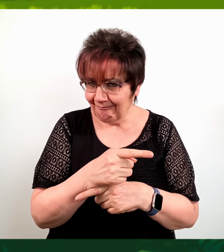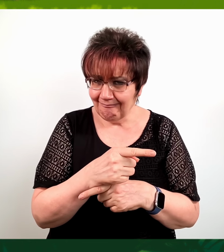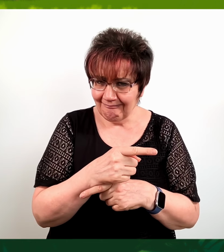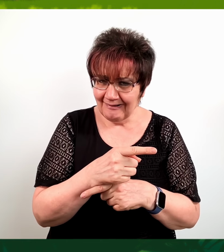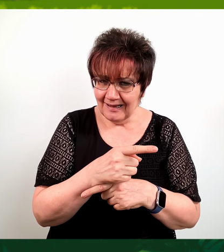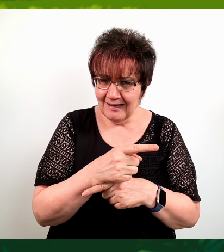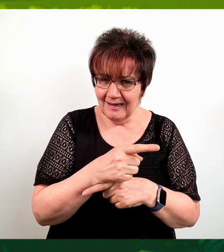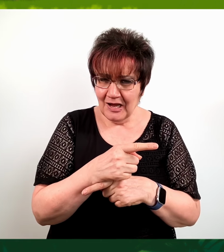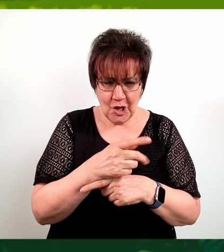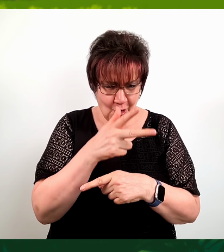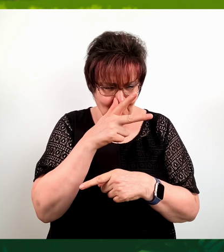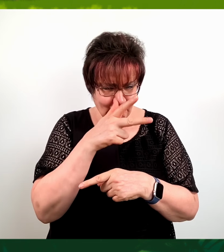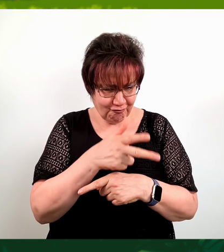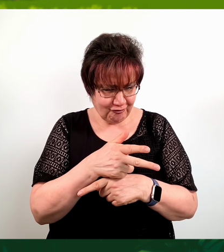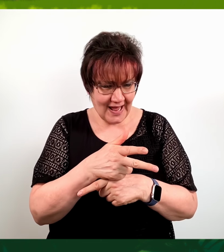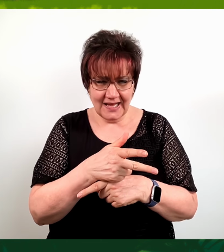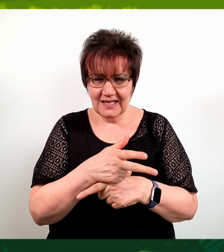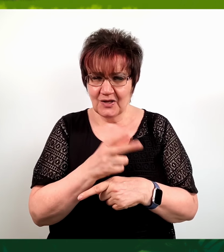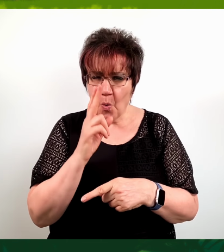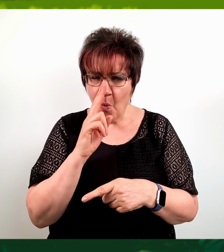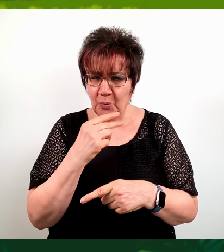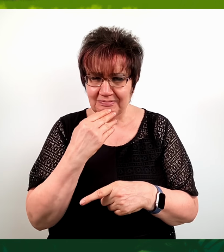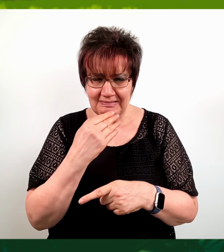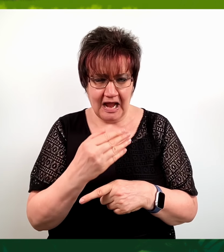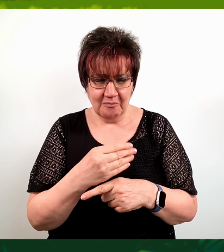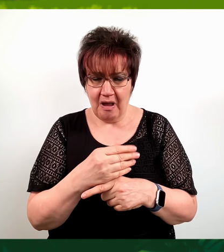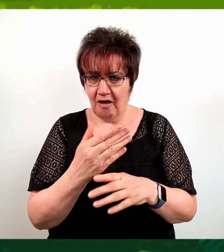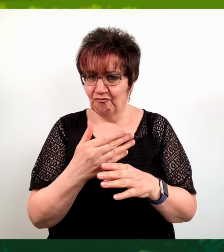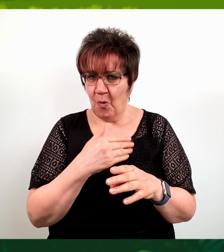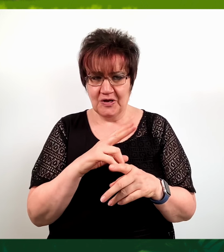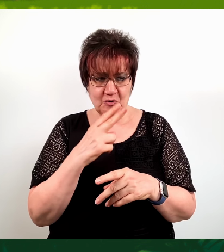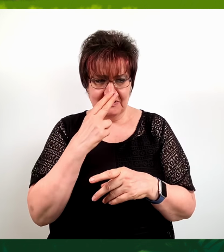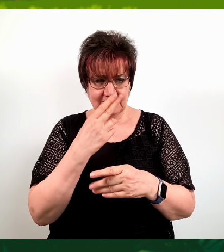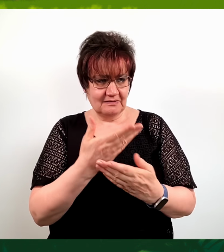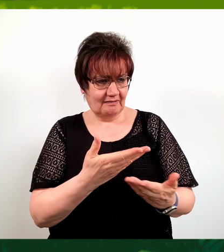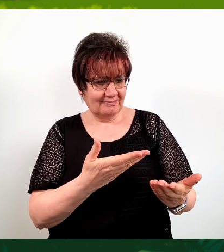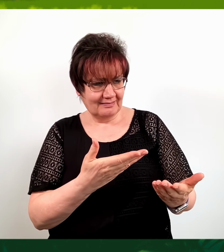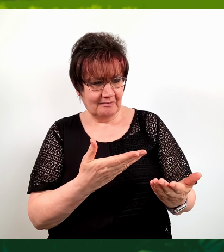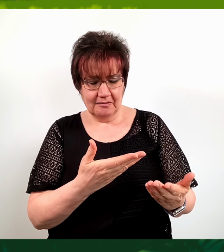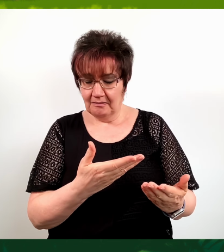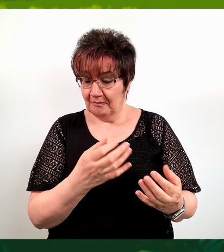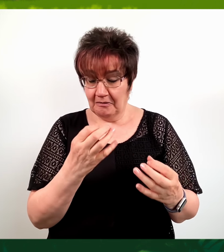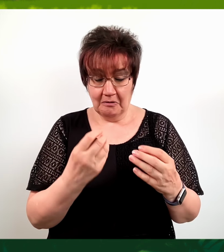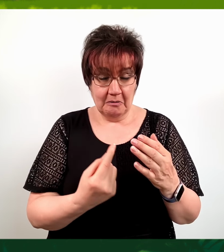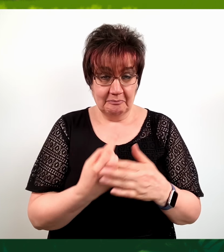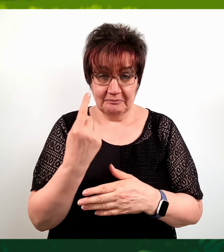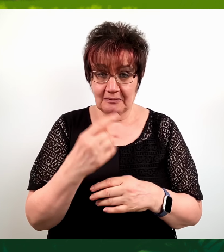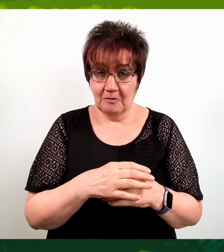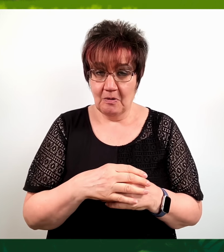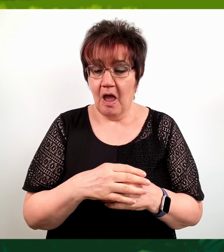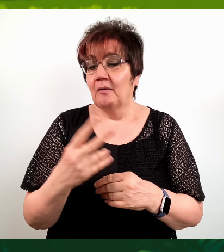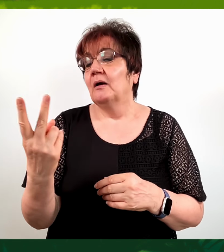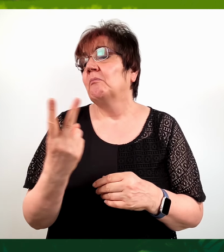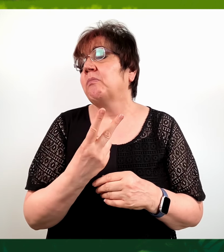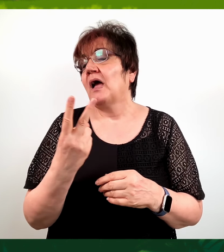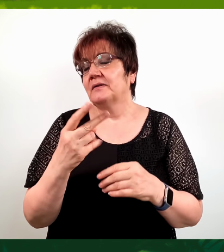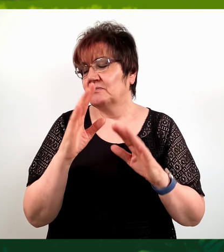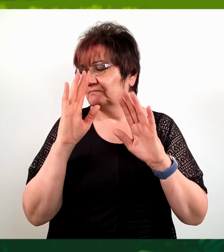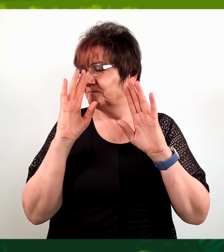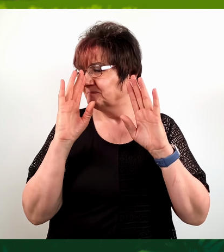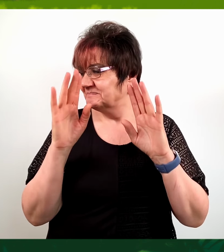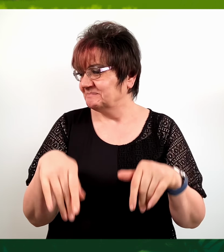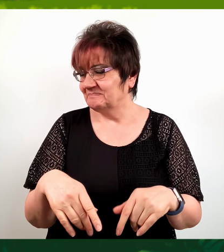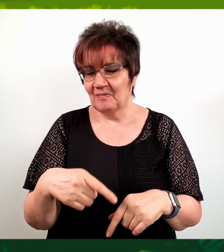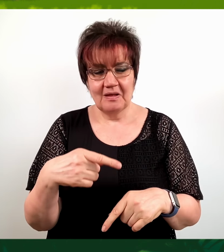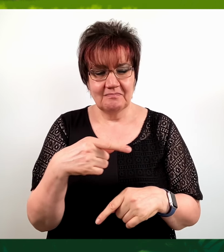undankbares und freches Wesen haben sie noch nie gesehen. Doch sie entschieden sich, dass sie